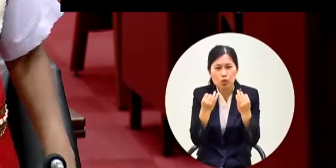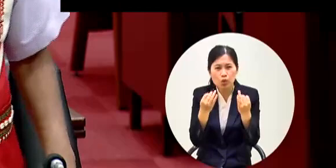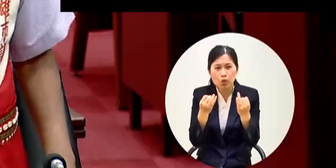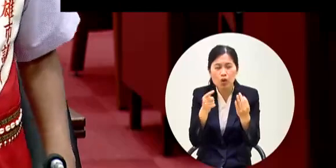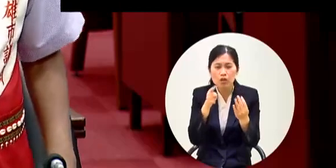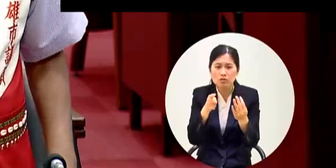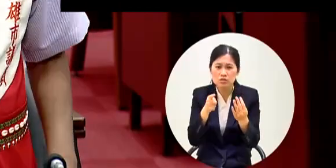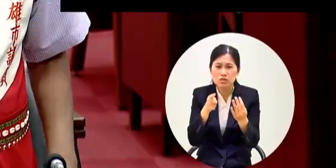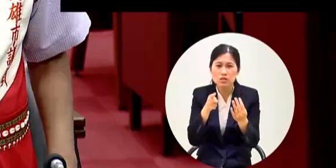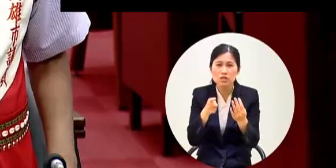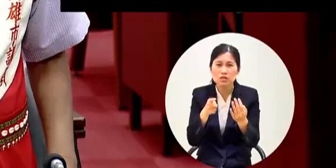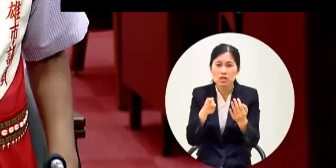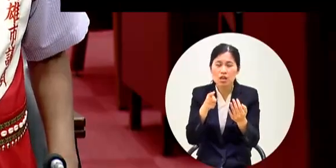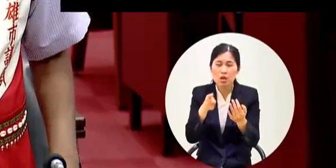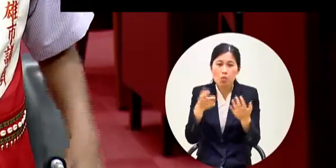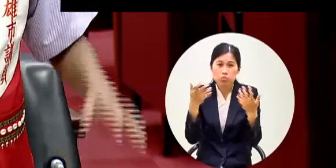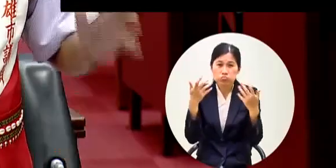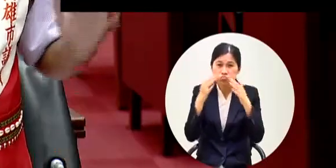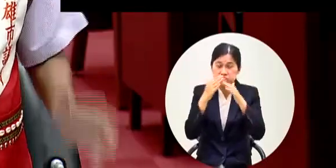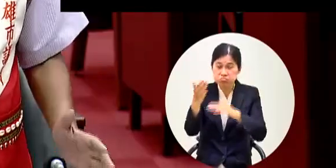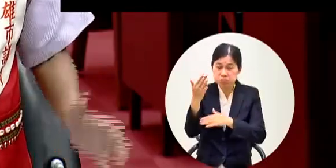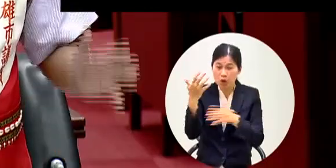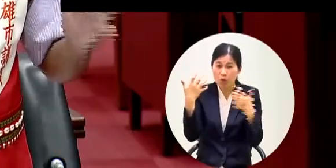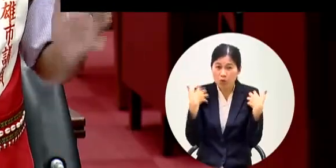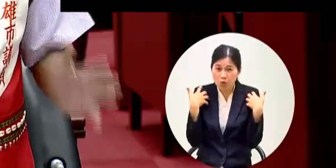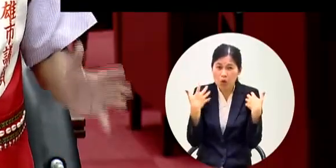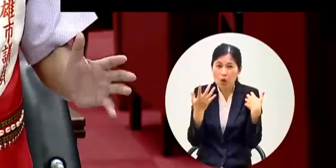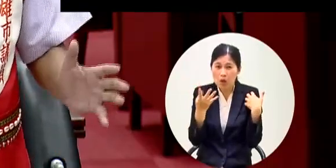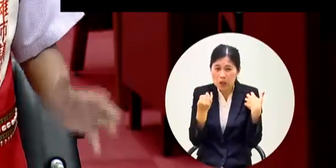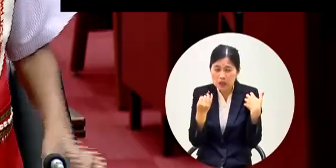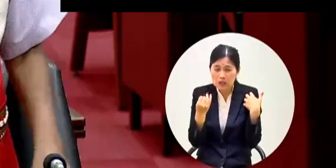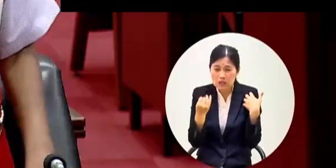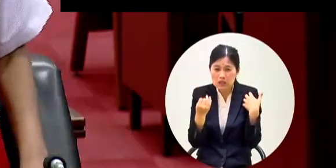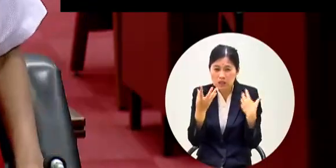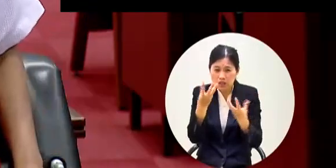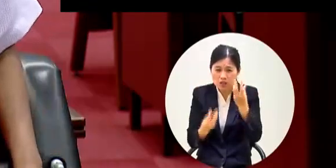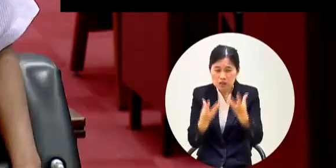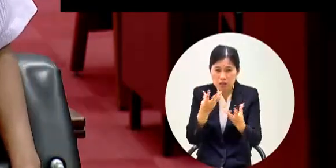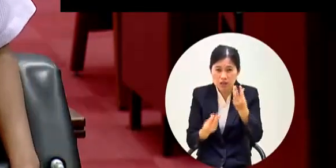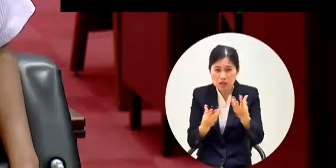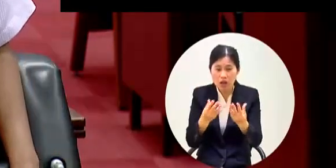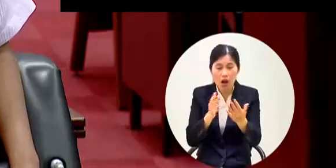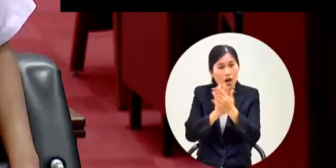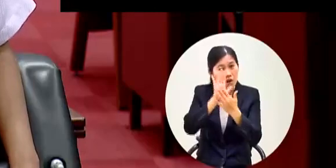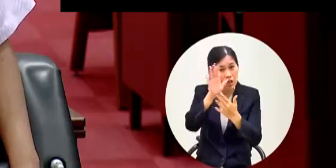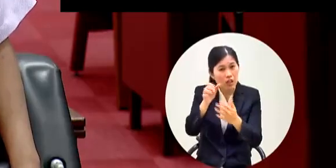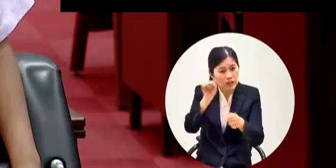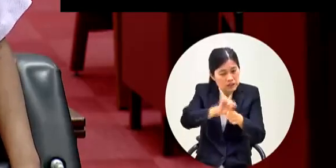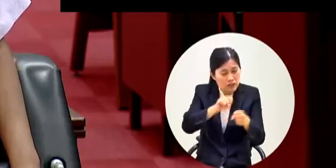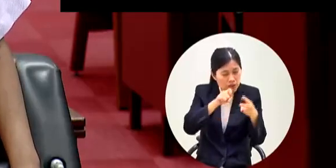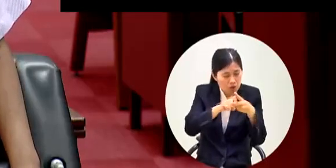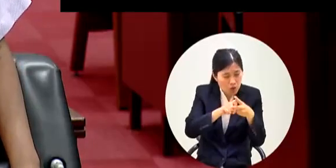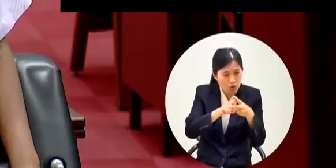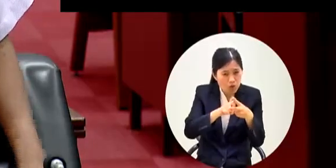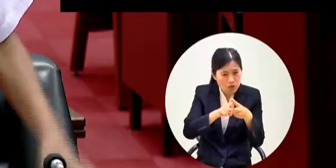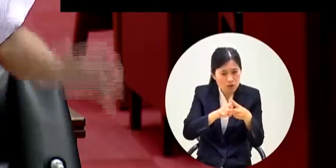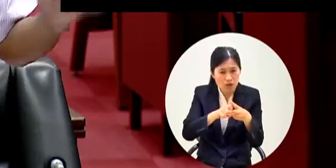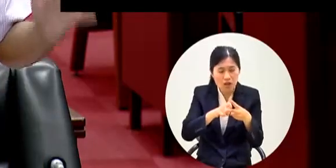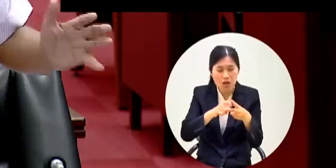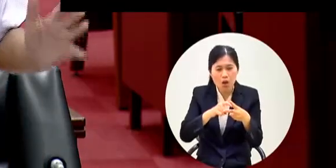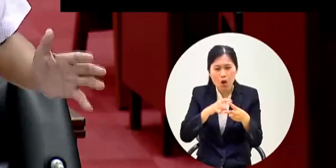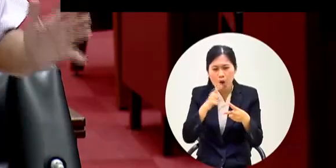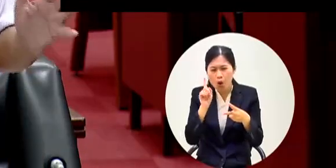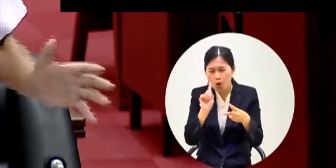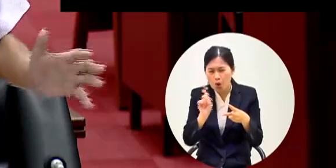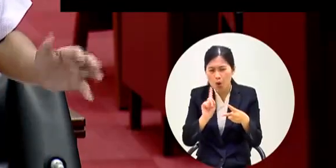你们应该帮我们找出一个通路。目前桃园区有多少量，你可以吸收多少量，